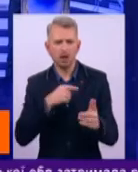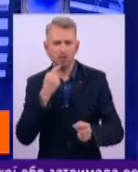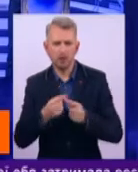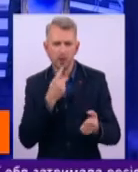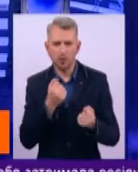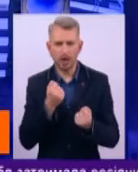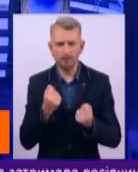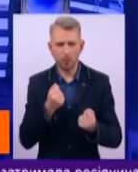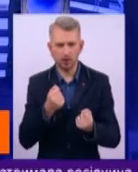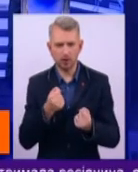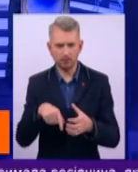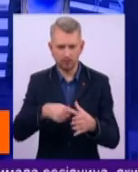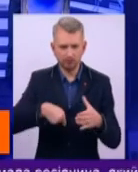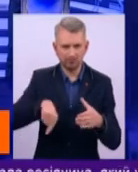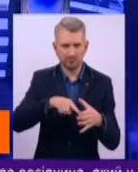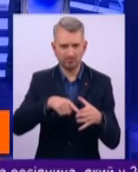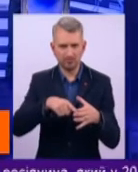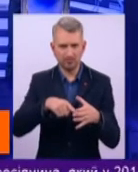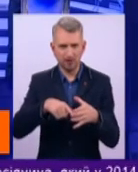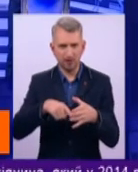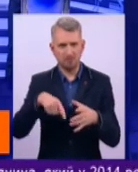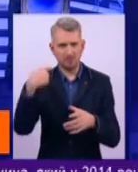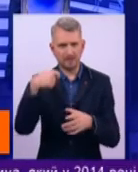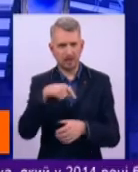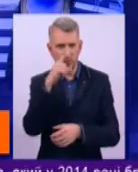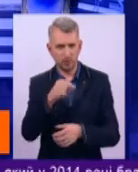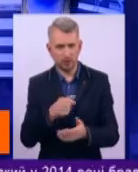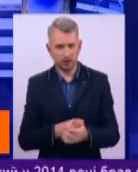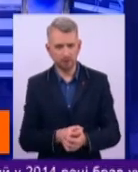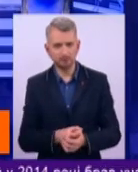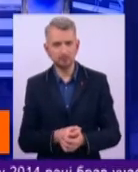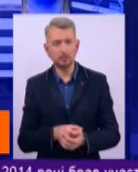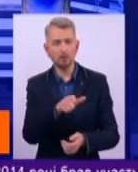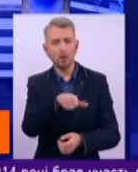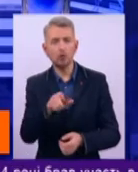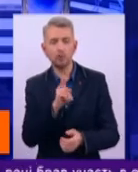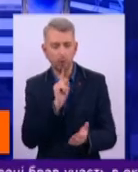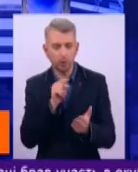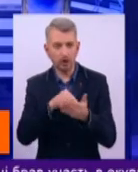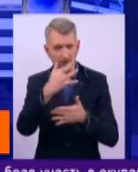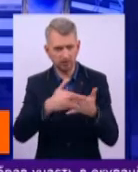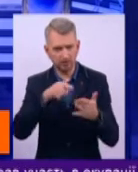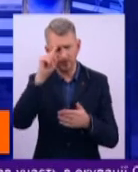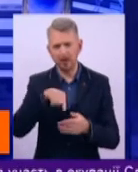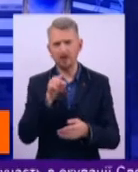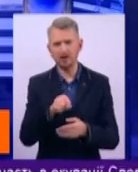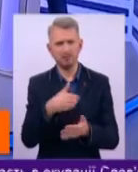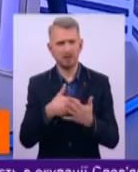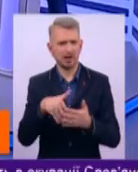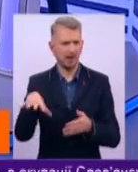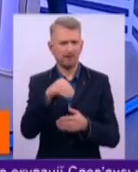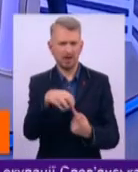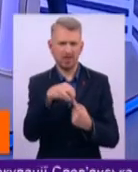напруги всередині оточення президента Путіна. Ті особи, які потрапили, та ви ж знаєте, що там, в принципі, вся